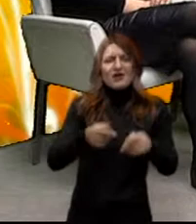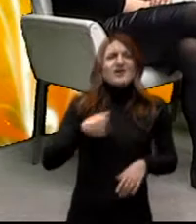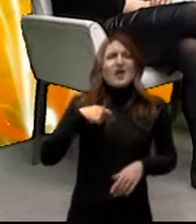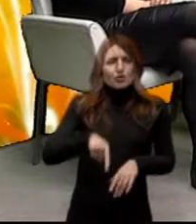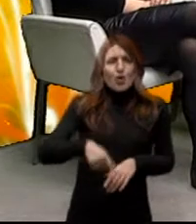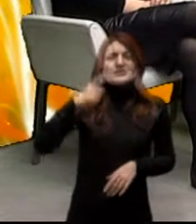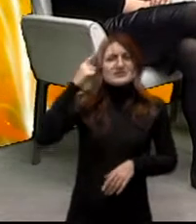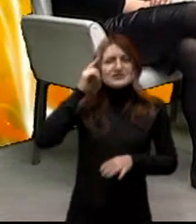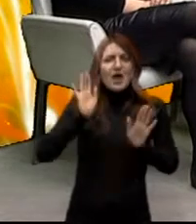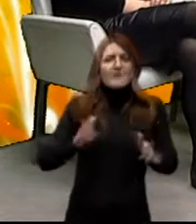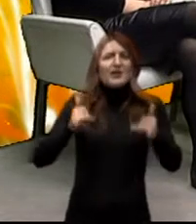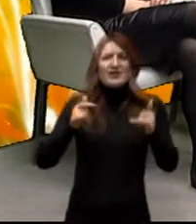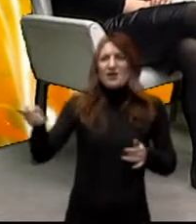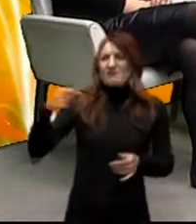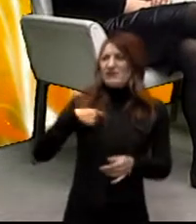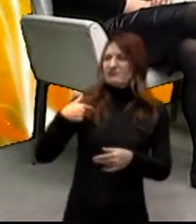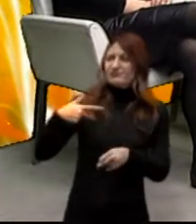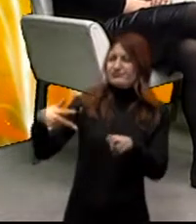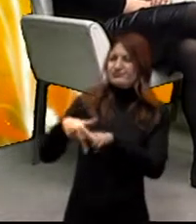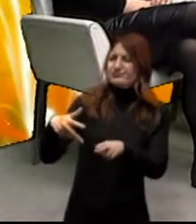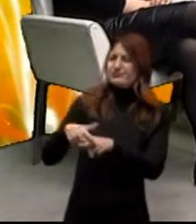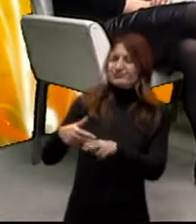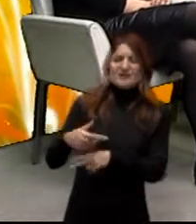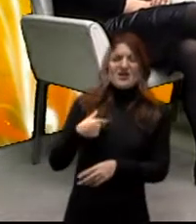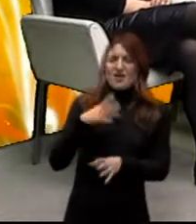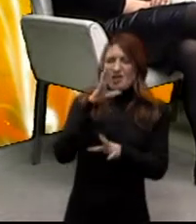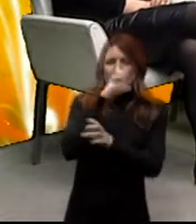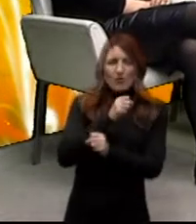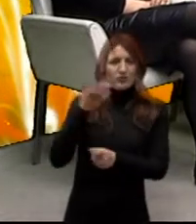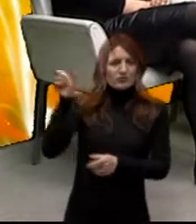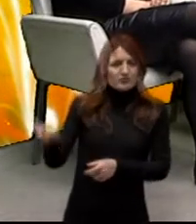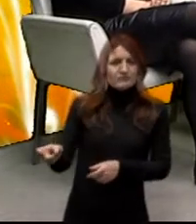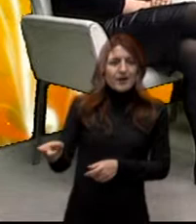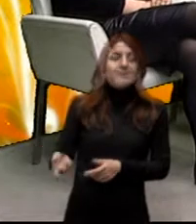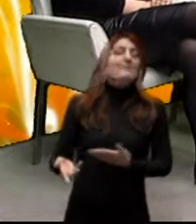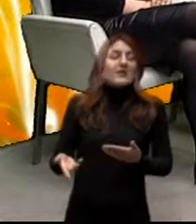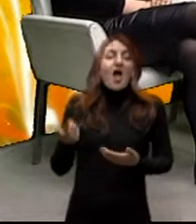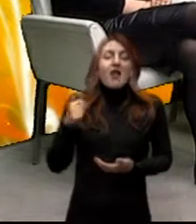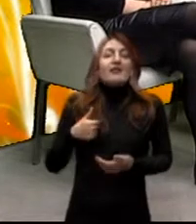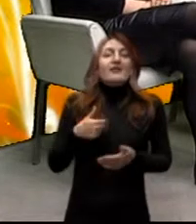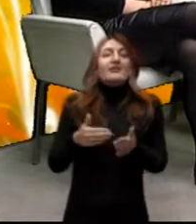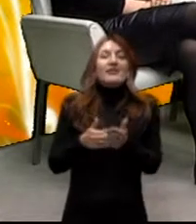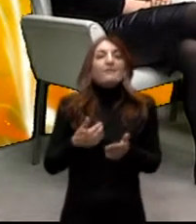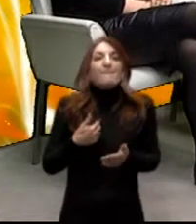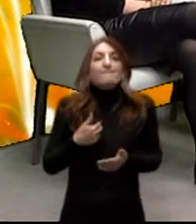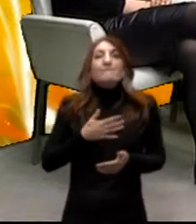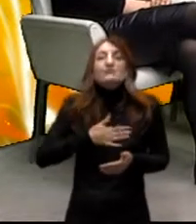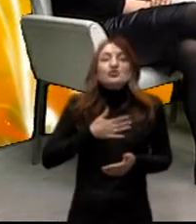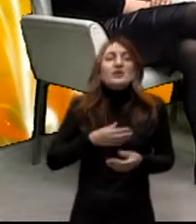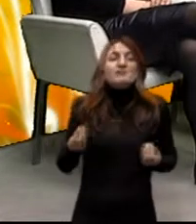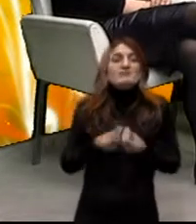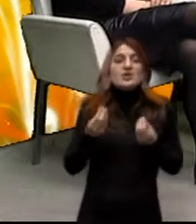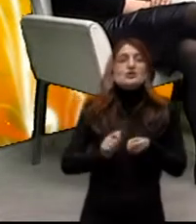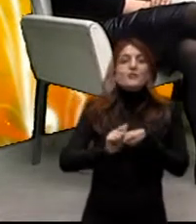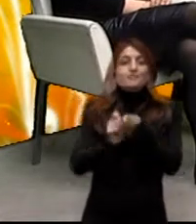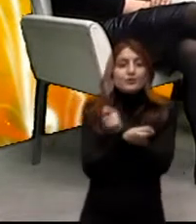šta, danas me ovaj razljutio, pa me onaj razljutio, ali to ne znači ništa ako mi ne pokrenemo svoje želje za promjenom. Normalno.